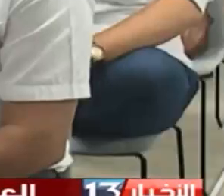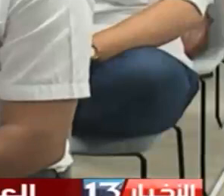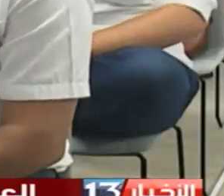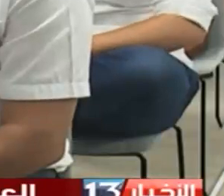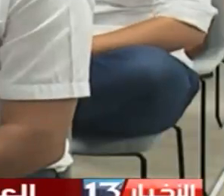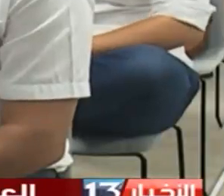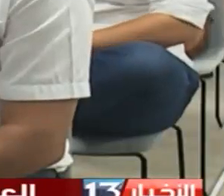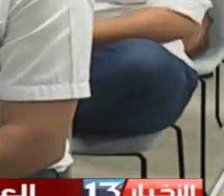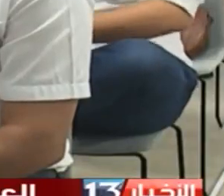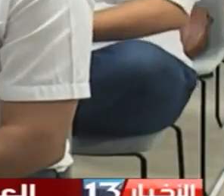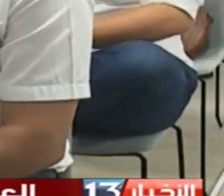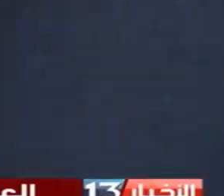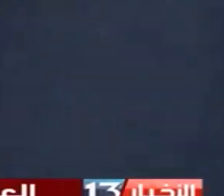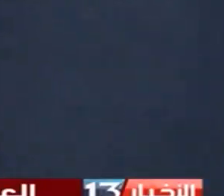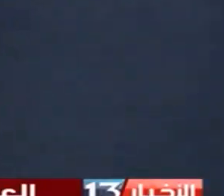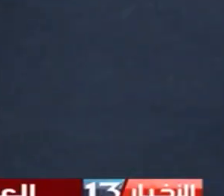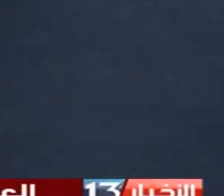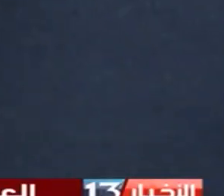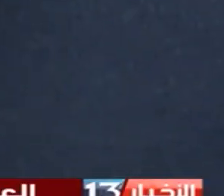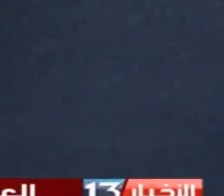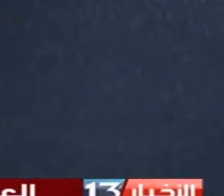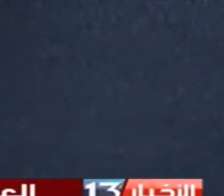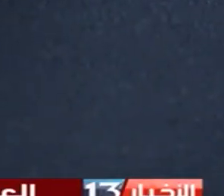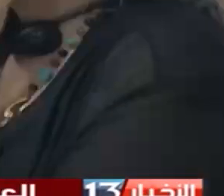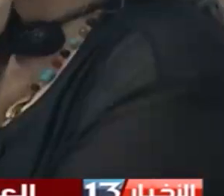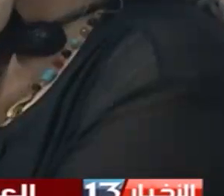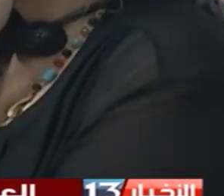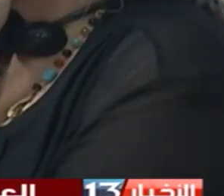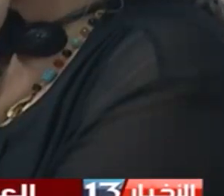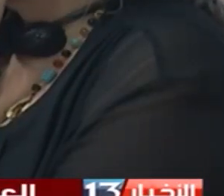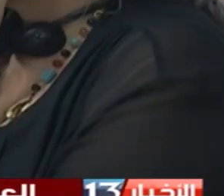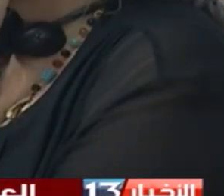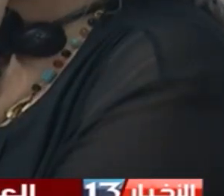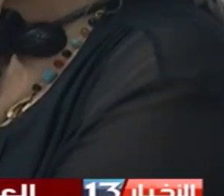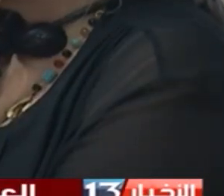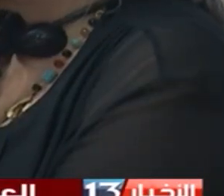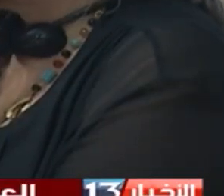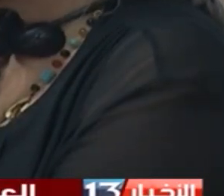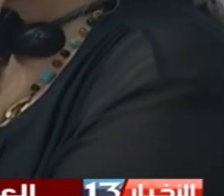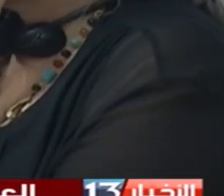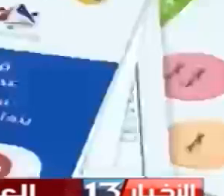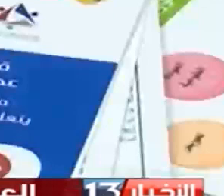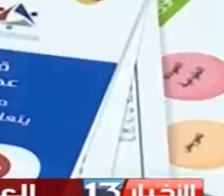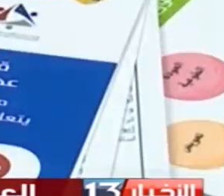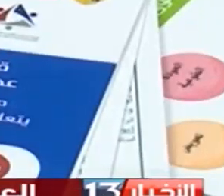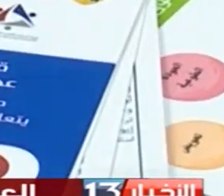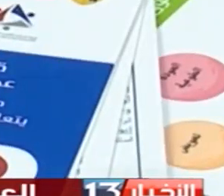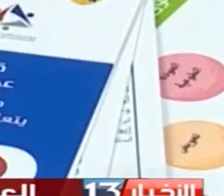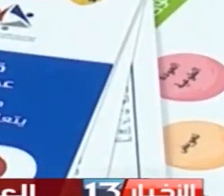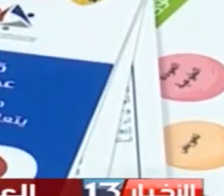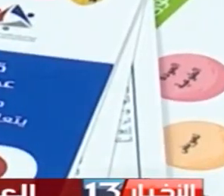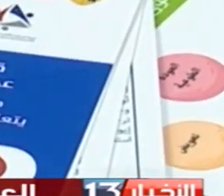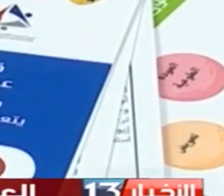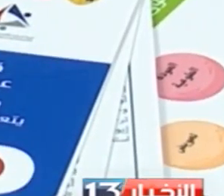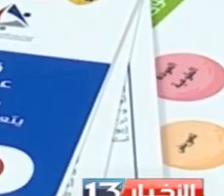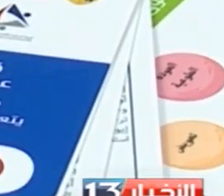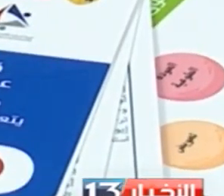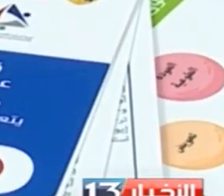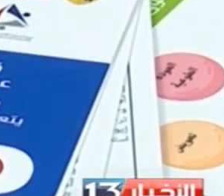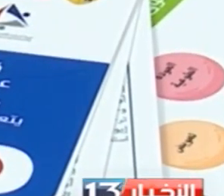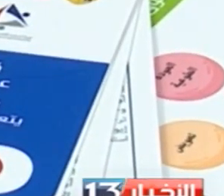ه الهيئه الوطنيه تؤكد التزام كنيس بتعهداتها وتعلن البدء في المرحله الثانيه من الامه العالميه